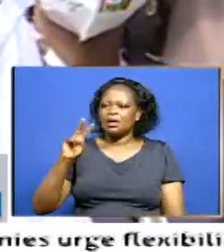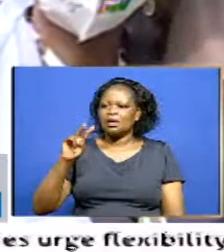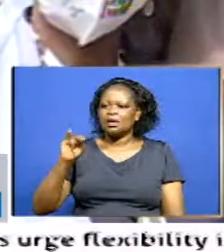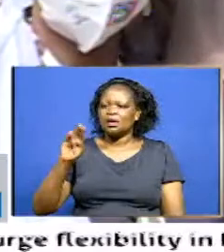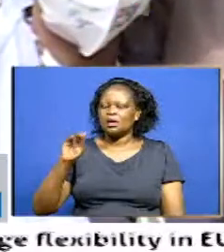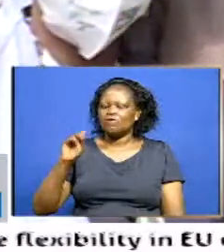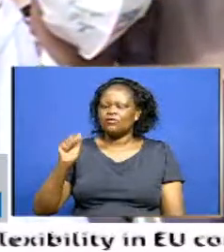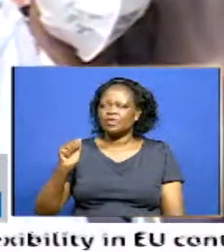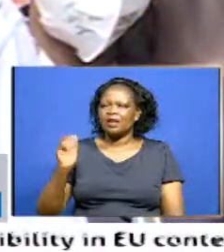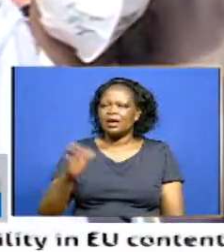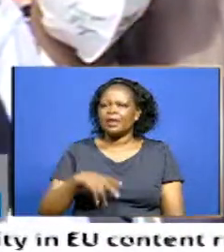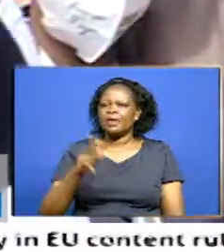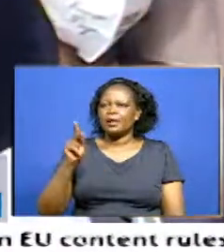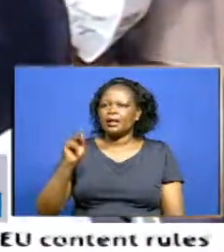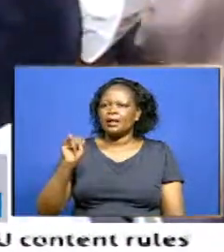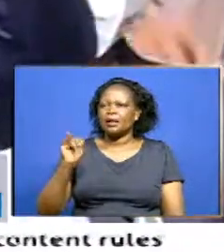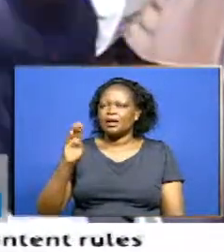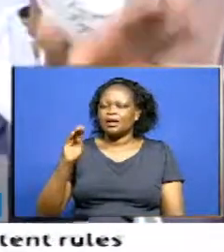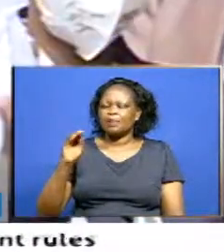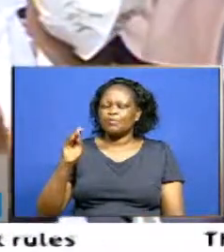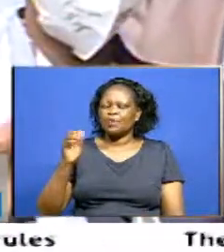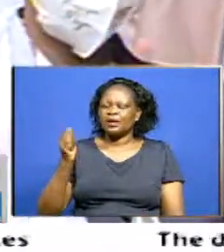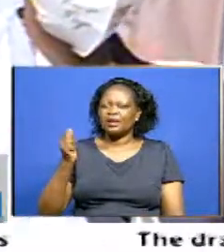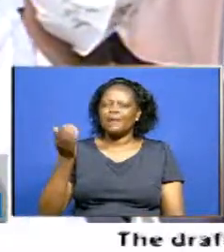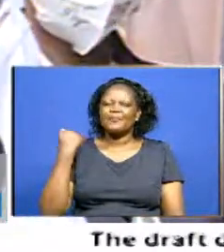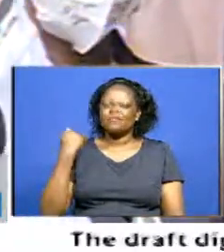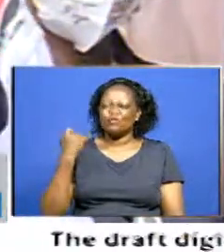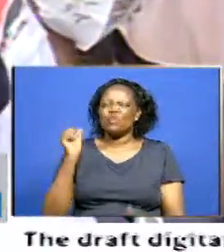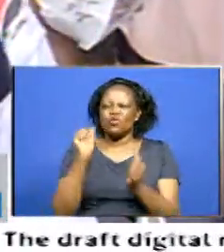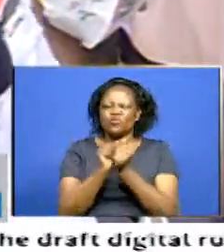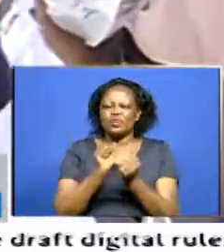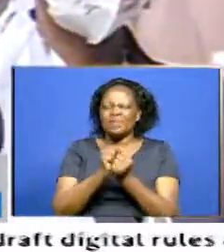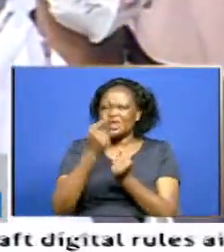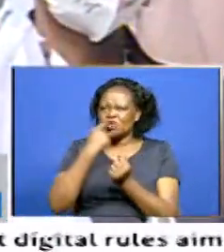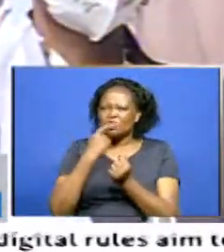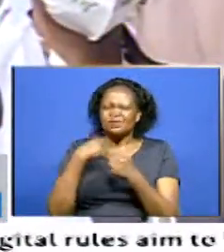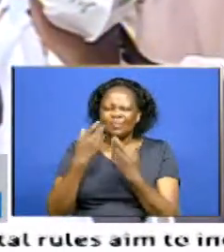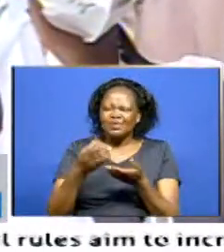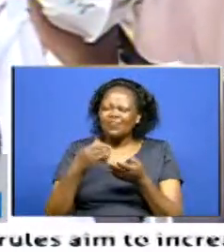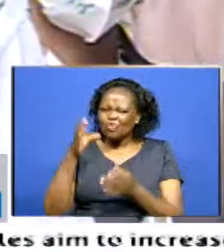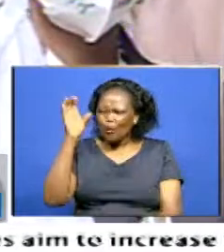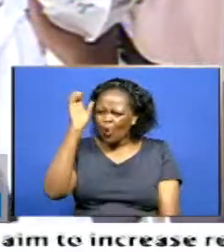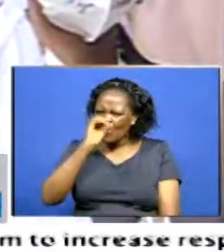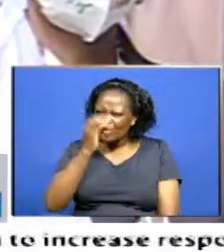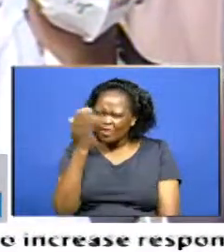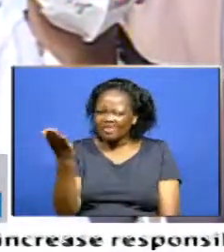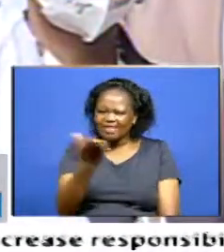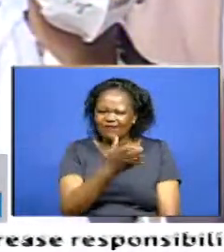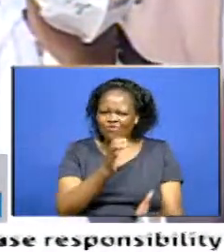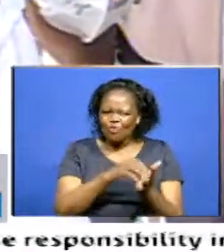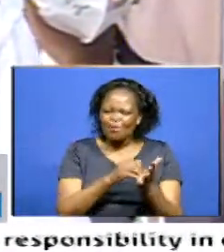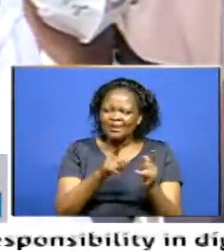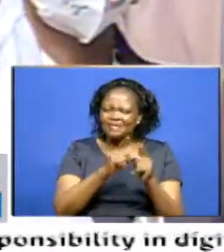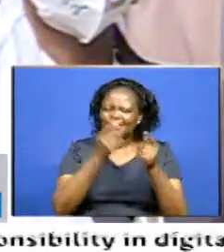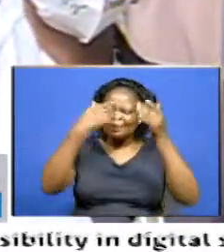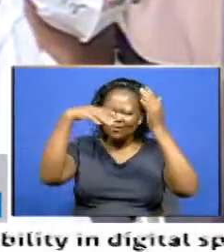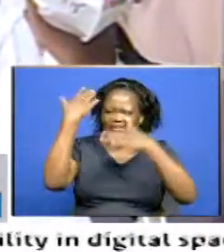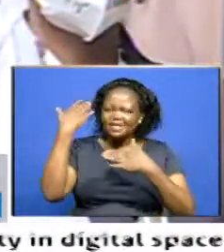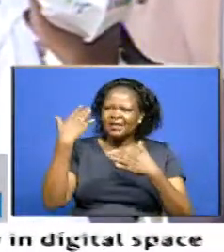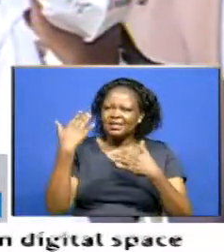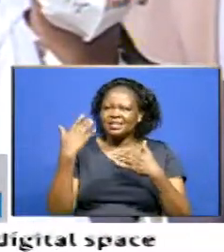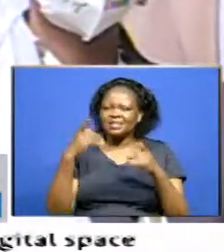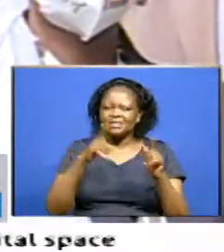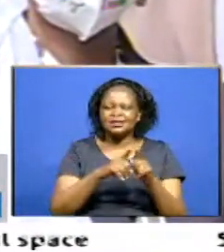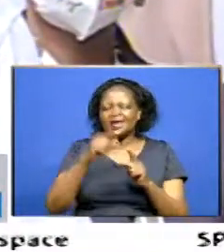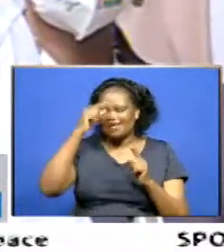safari. Tulikuwa na yeye huko Kitui, yeye ndo alipeana hizo maoni ya huko Ukambani kama profesa na kama